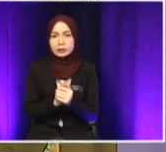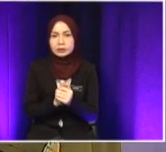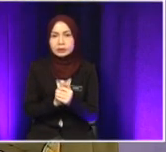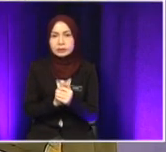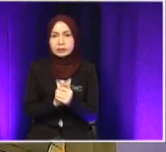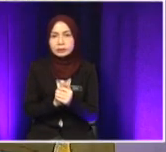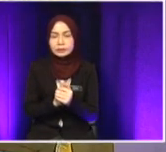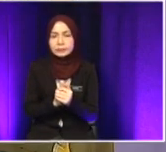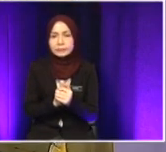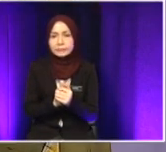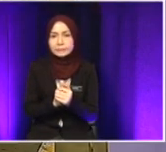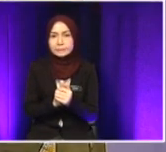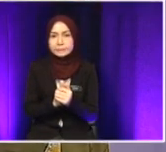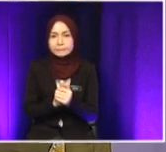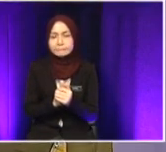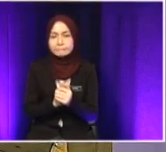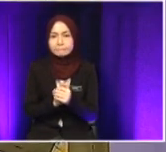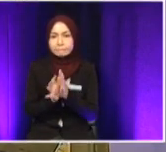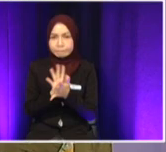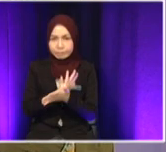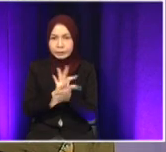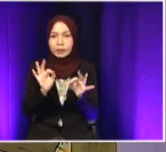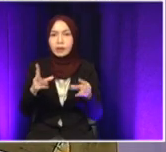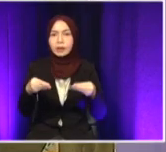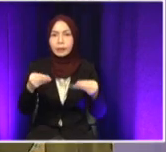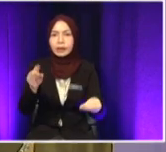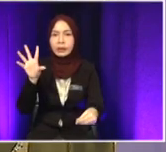isi mendapat dua Maret